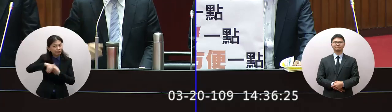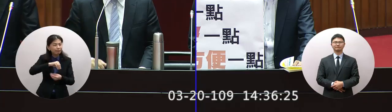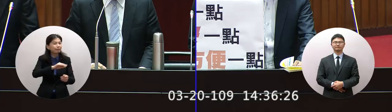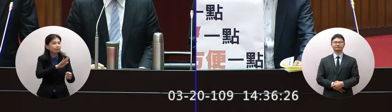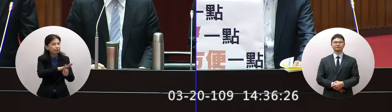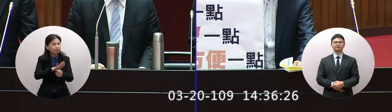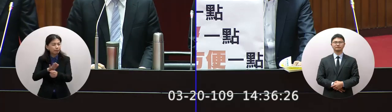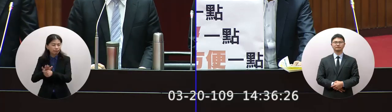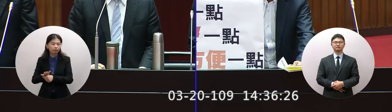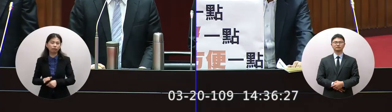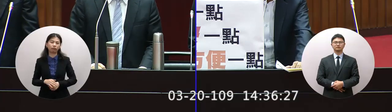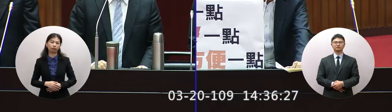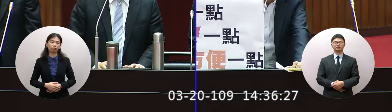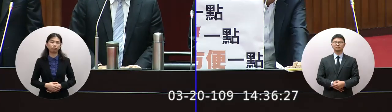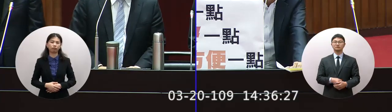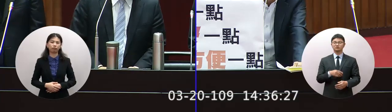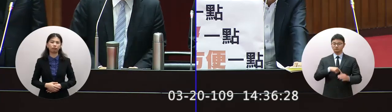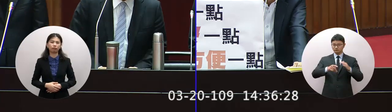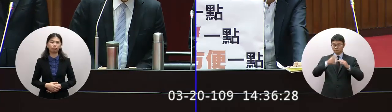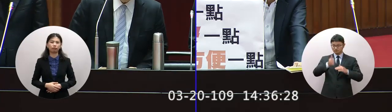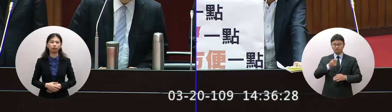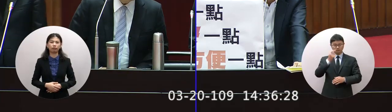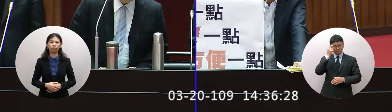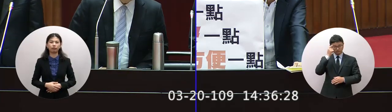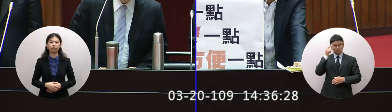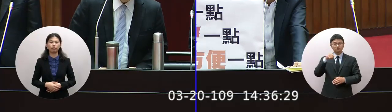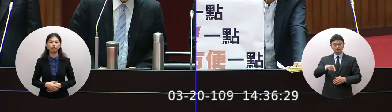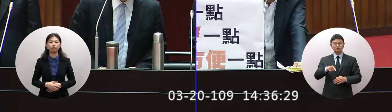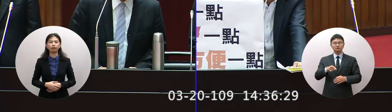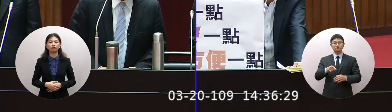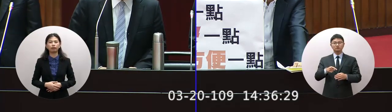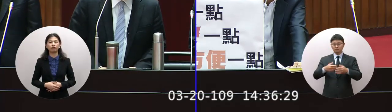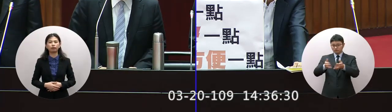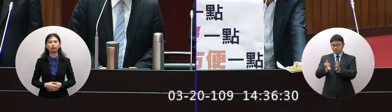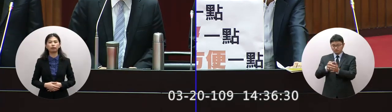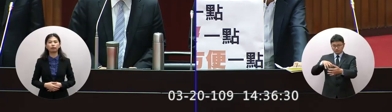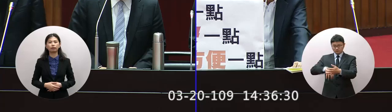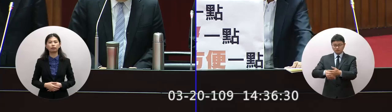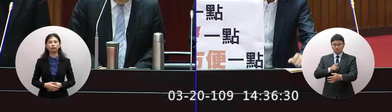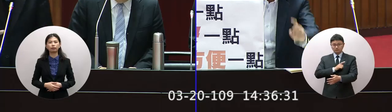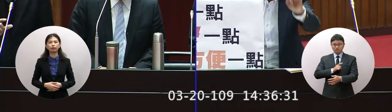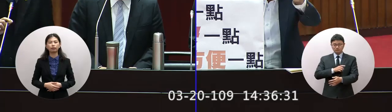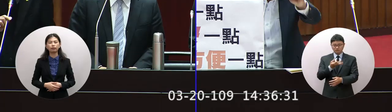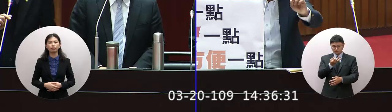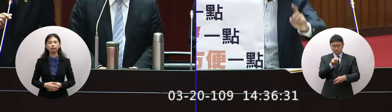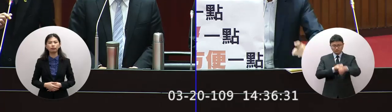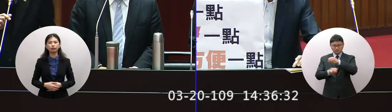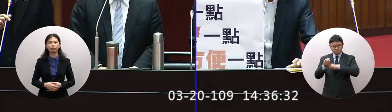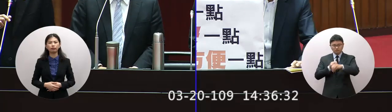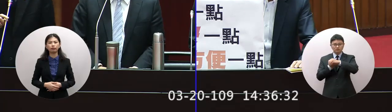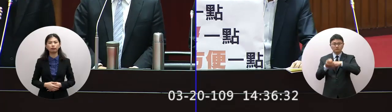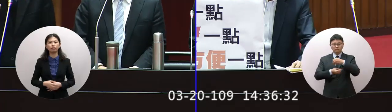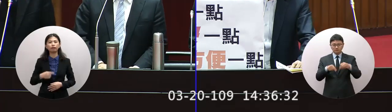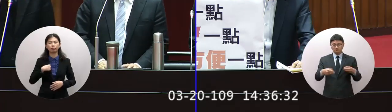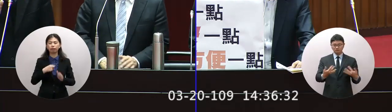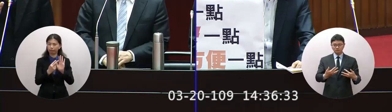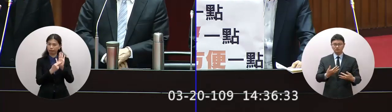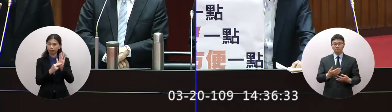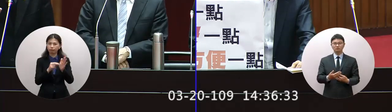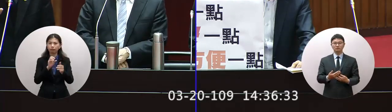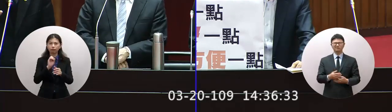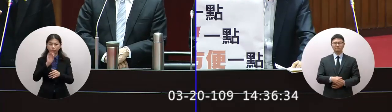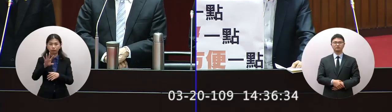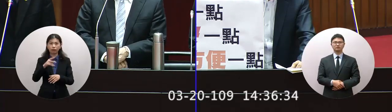给，这是应该的。 那就是说院长表示这是部内的相关的预算的讨论的挪用的问题嘛？ 这第一，我要跟委员补充，这一部